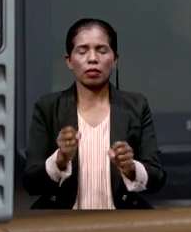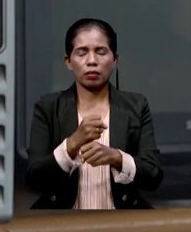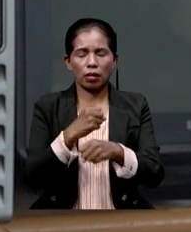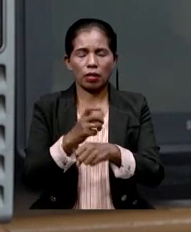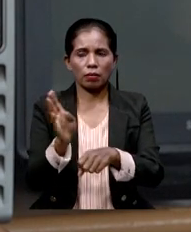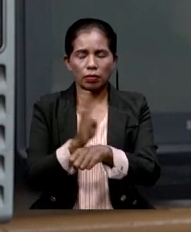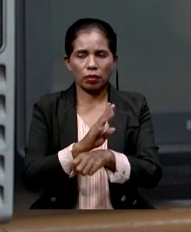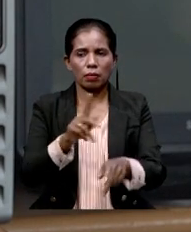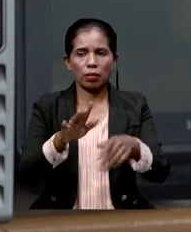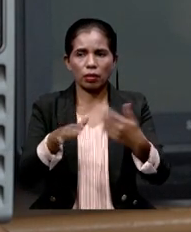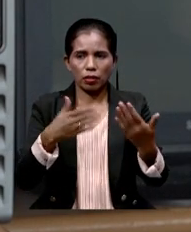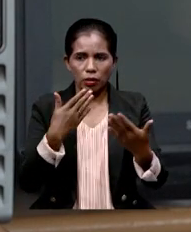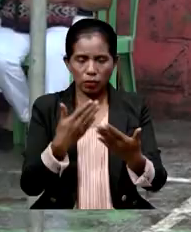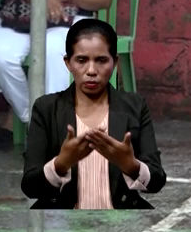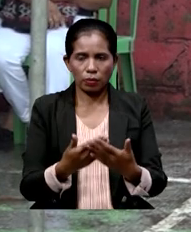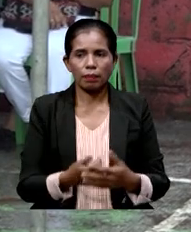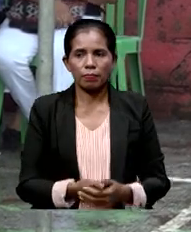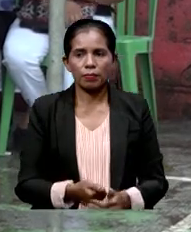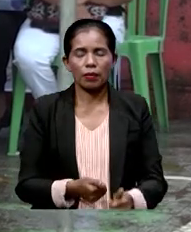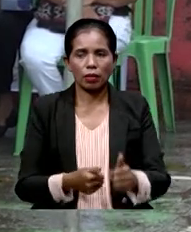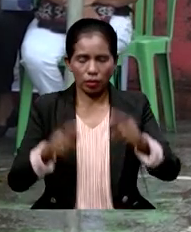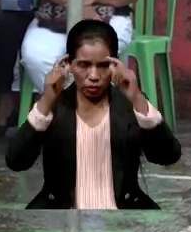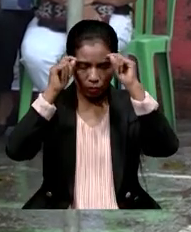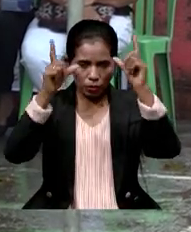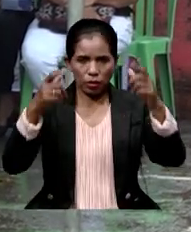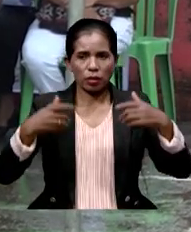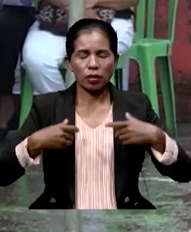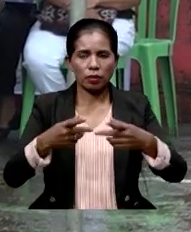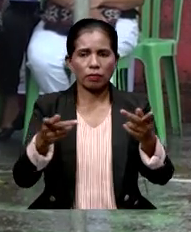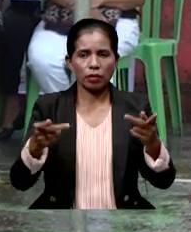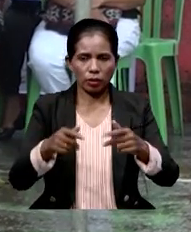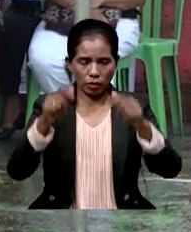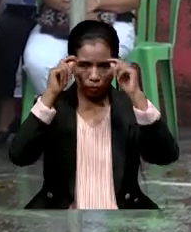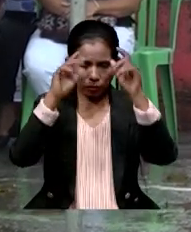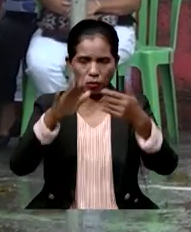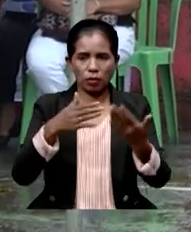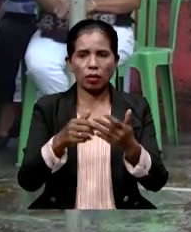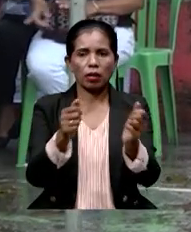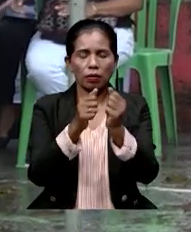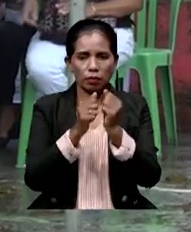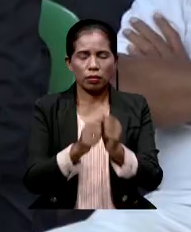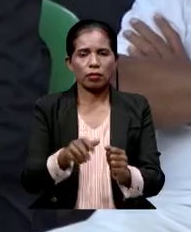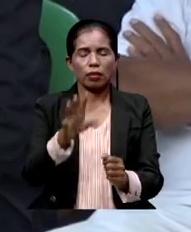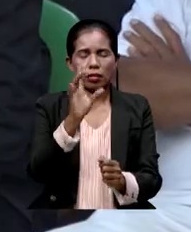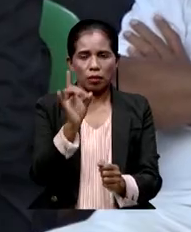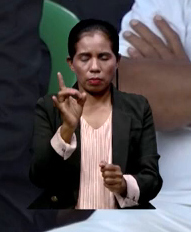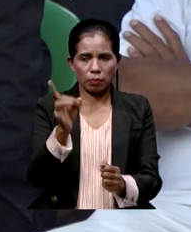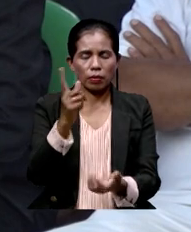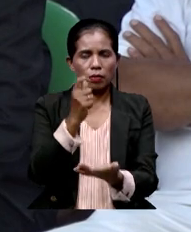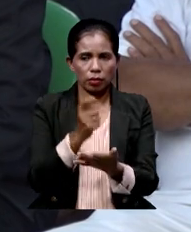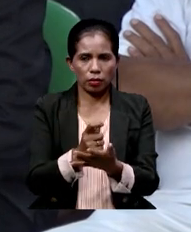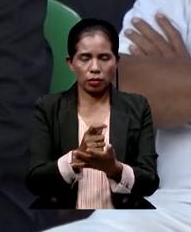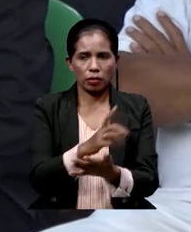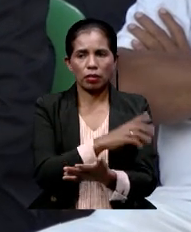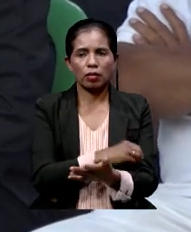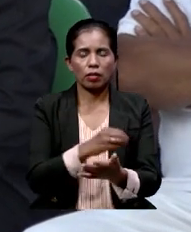ho natar nain sira orai nain sira. Tuir Castro Timor Leste iha area potensial iha teritori nasional hamutuk rihun walunulu resin mai be foin